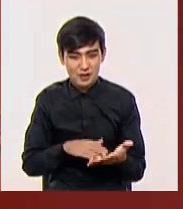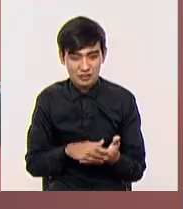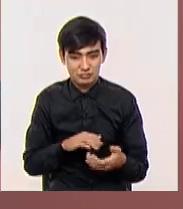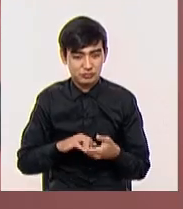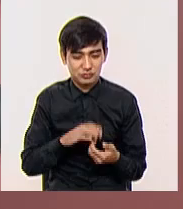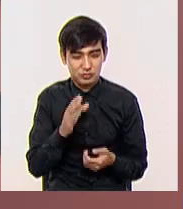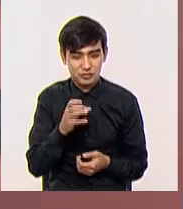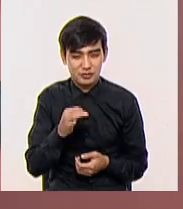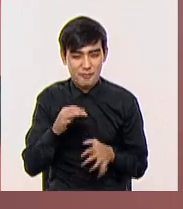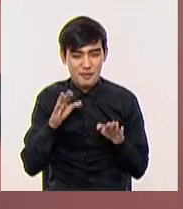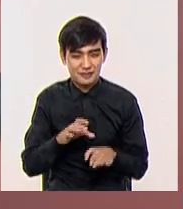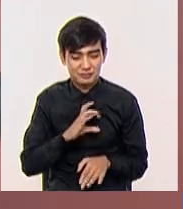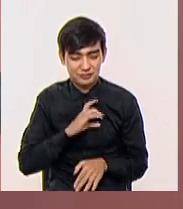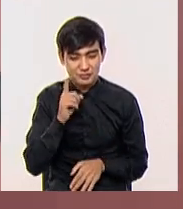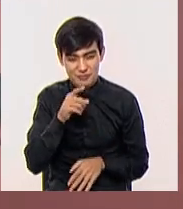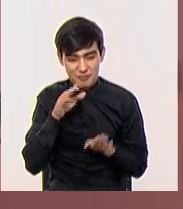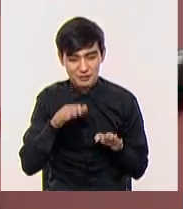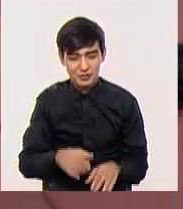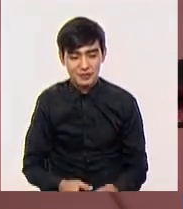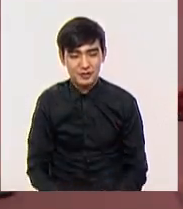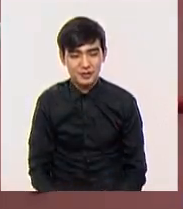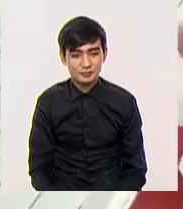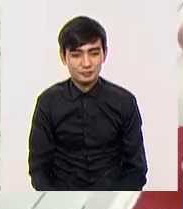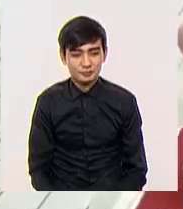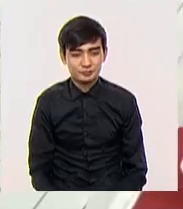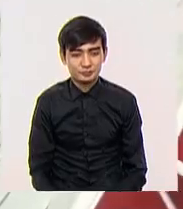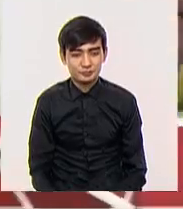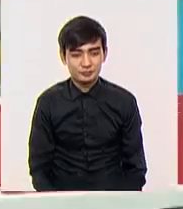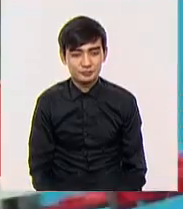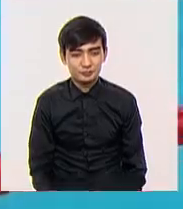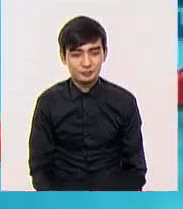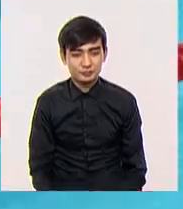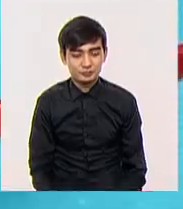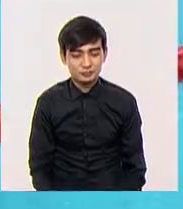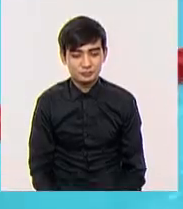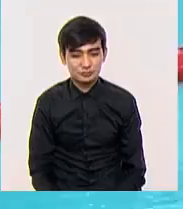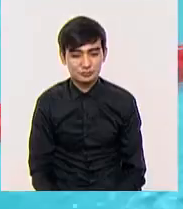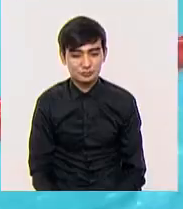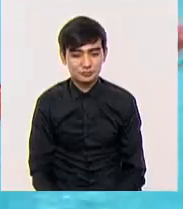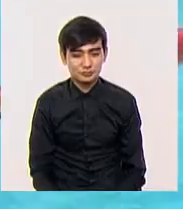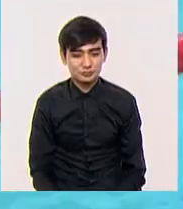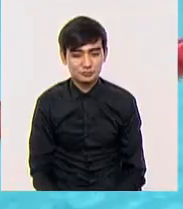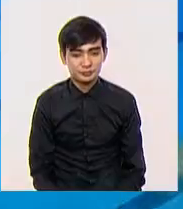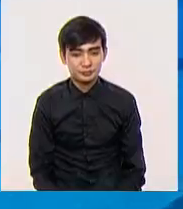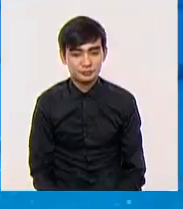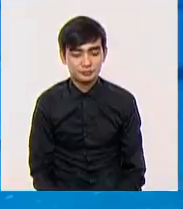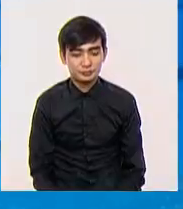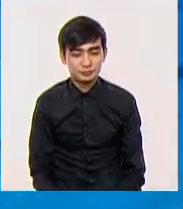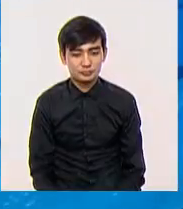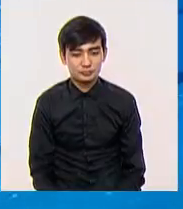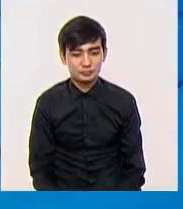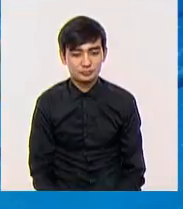борьбу за призовые места на Паралимпиаде. Нургали Карабаев, Таисия Марченко, Ринат Абулхаиров,